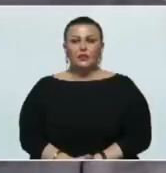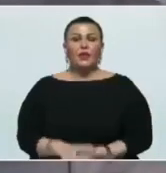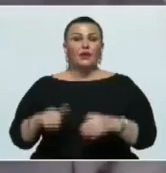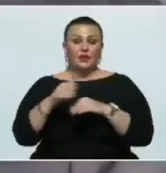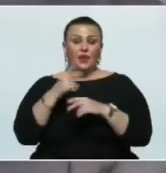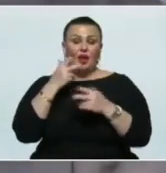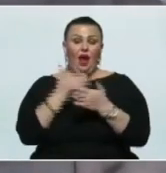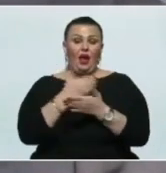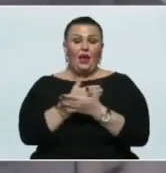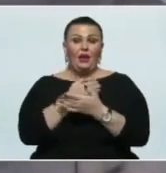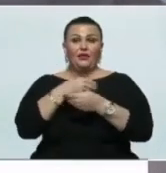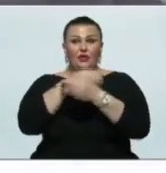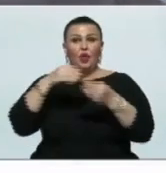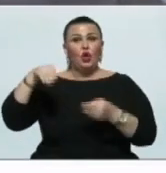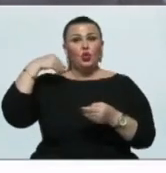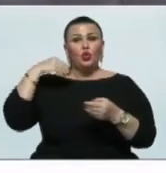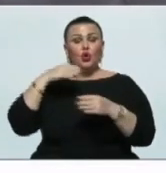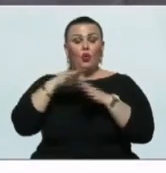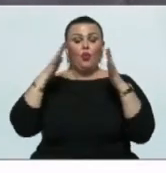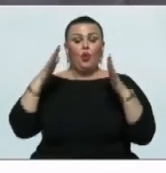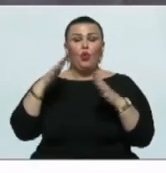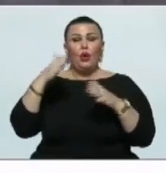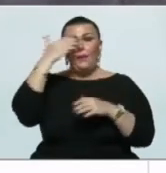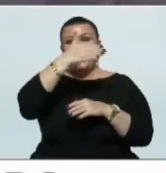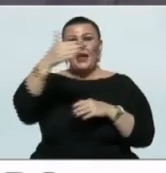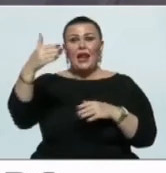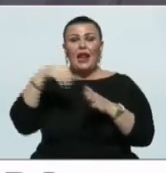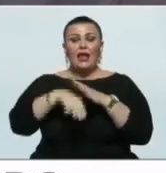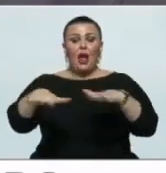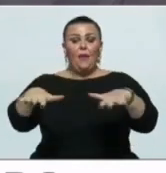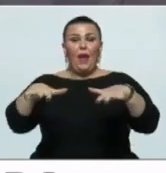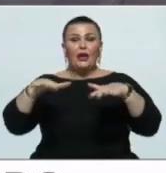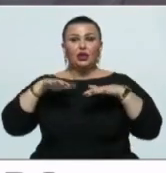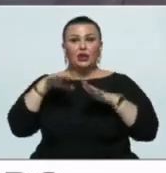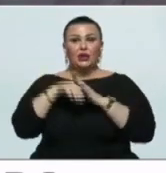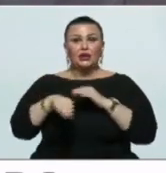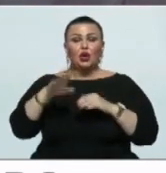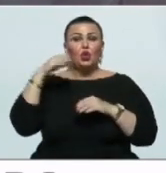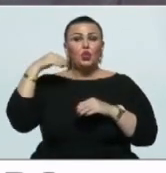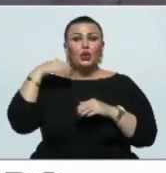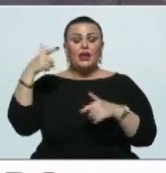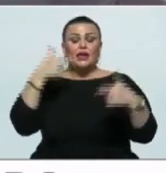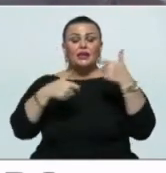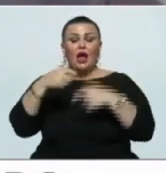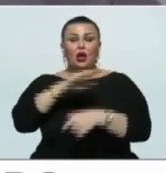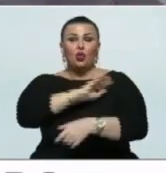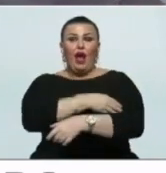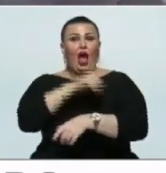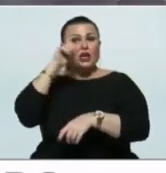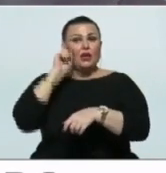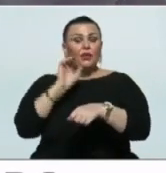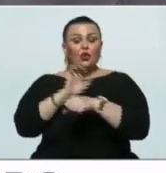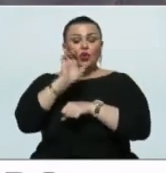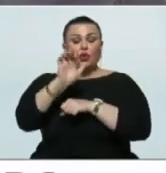Bəli, xəbər verdiyimiz kimi biz Türkiyə Böyük Millət Məclisindəyik və bugün Türkiyə Silahlı Qüvvələrinin hərbiçilərinin Azərbaycana